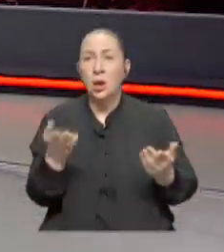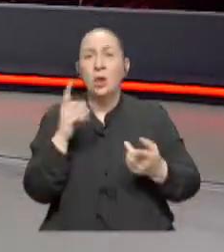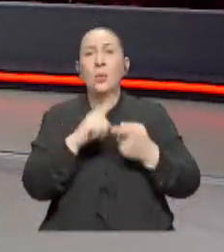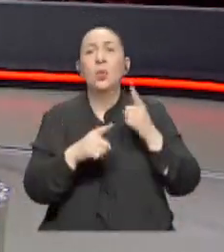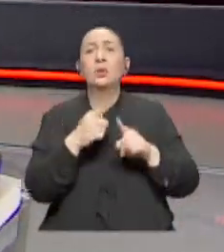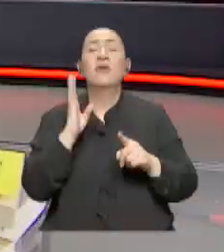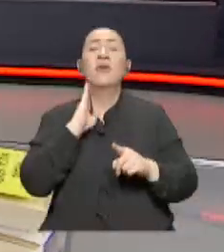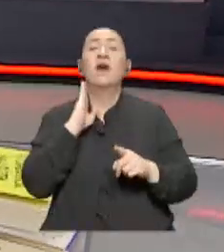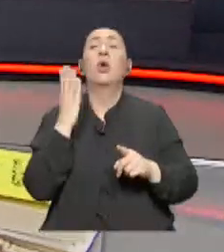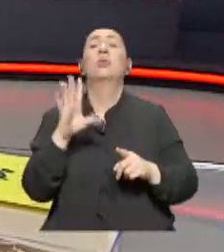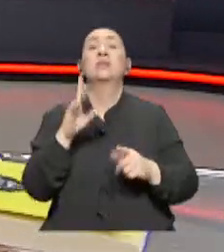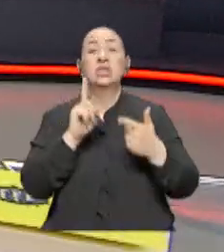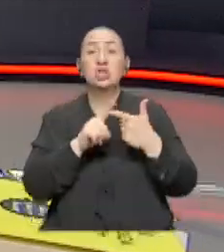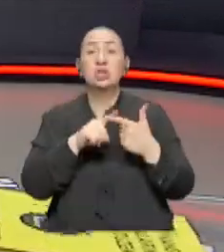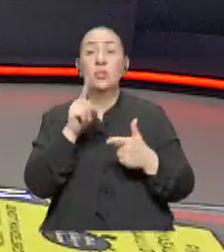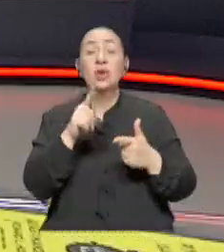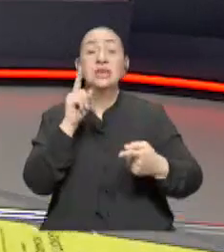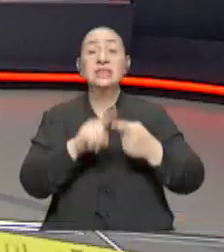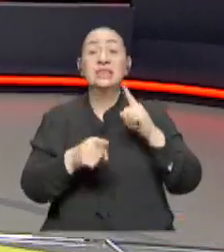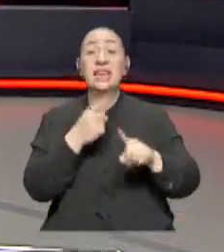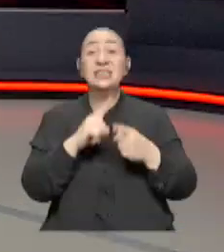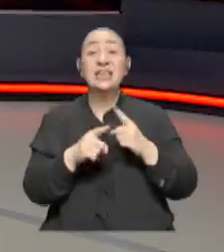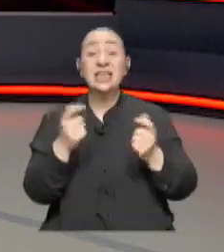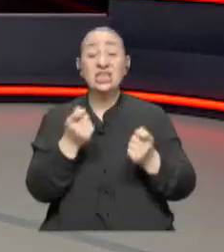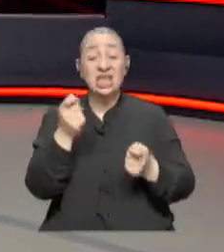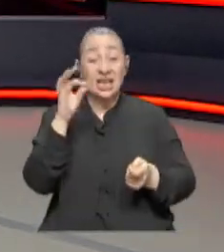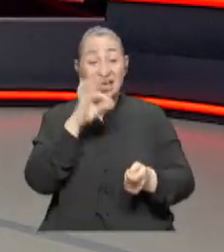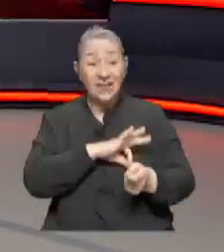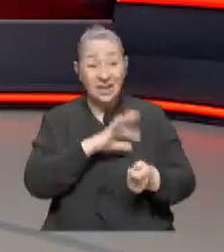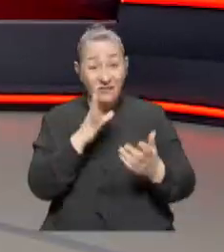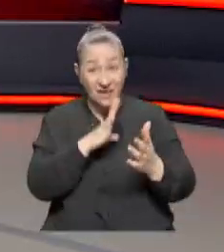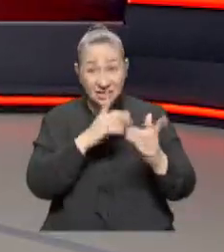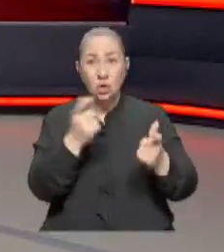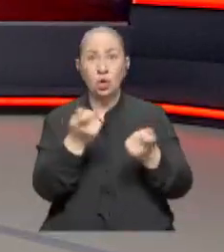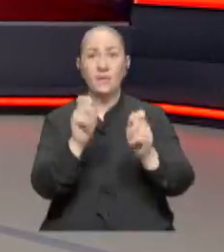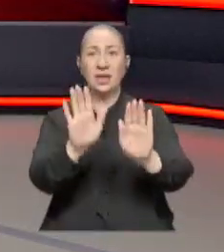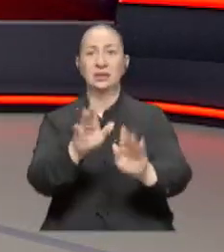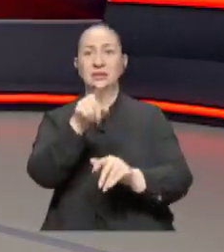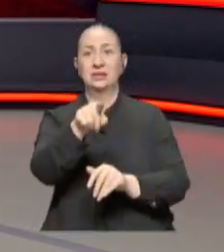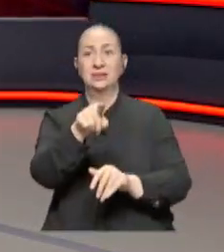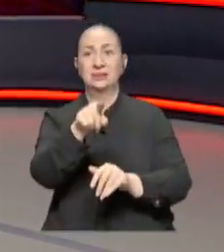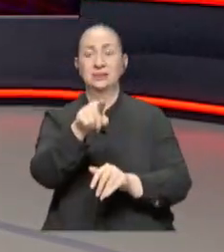Siyasette vefa olmaz. İkincisi de bu. Siyasette işe yaradığınız sürece görevde kalırsınız.